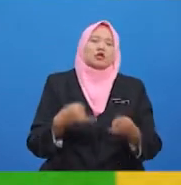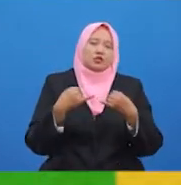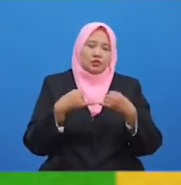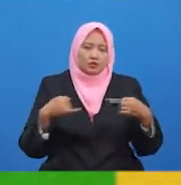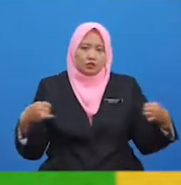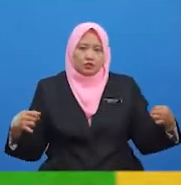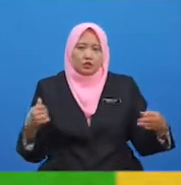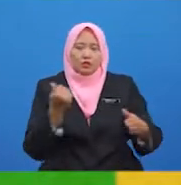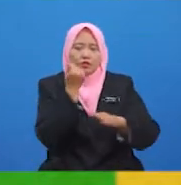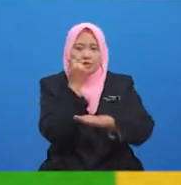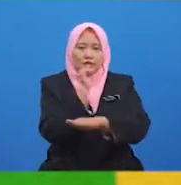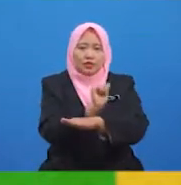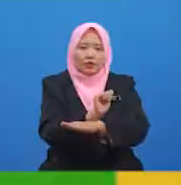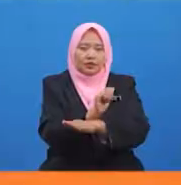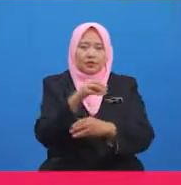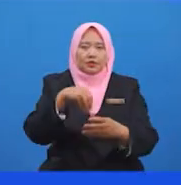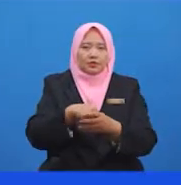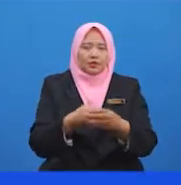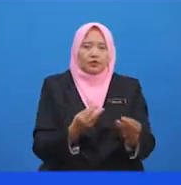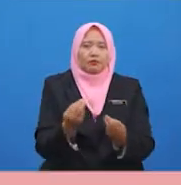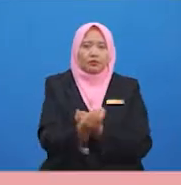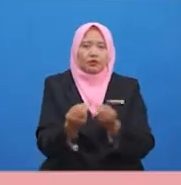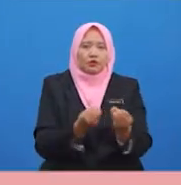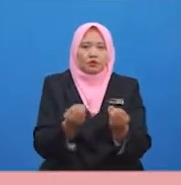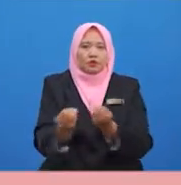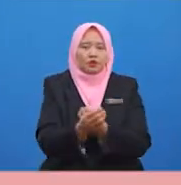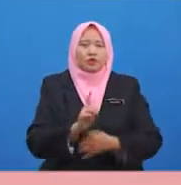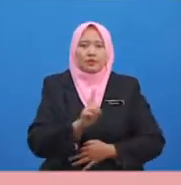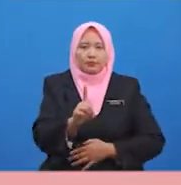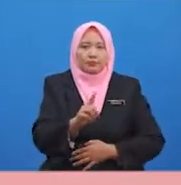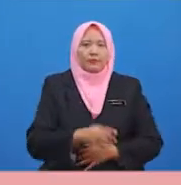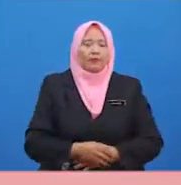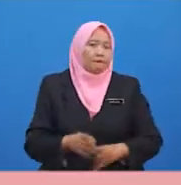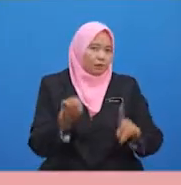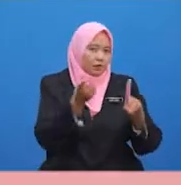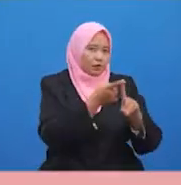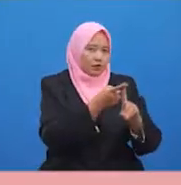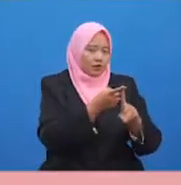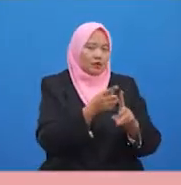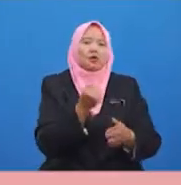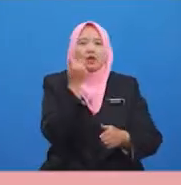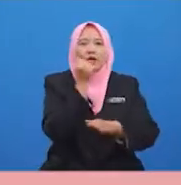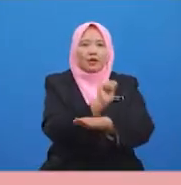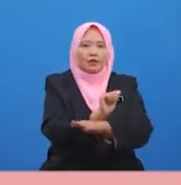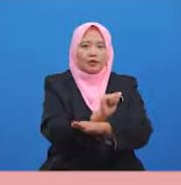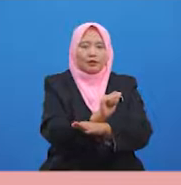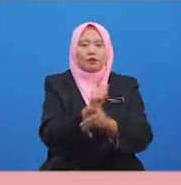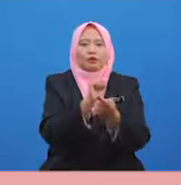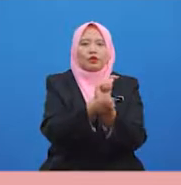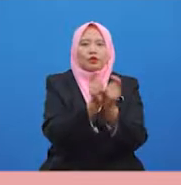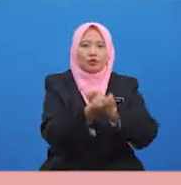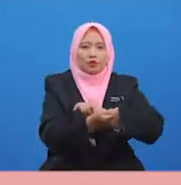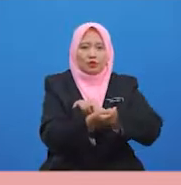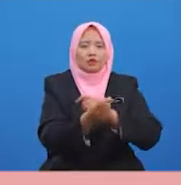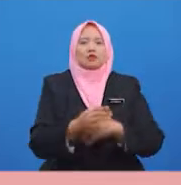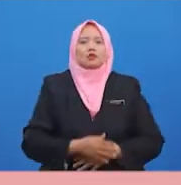akad dalam muamalah Islam. Yang pertama, akad pertukaran.